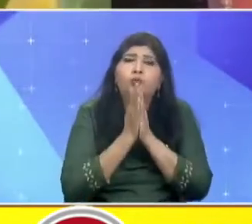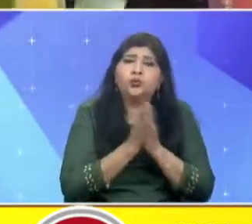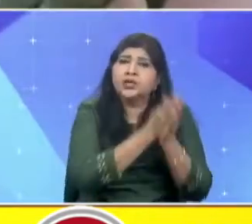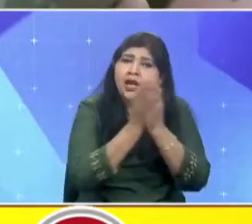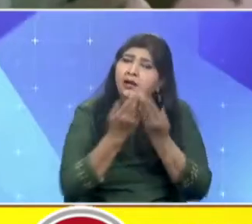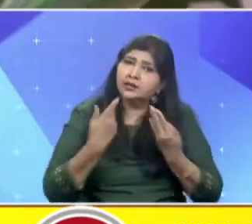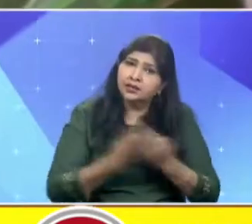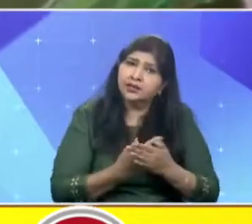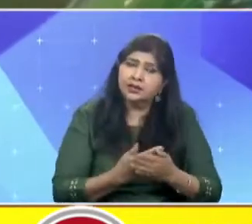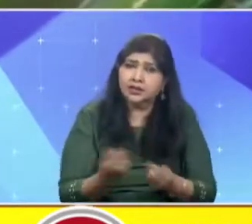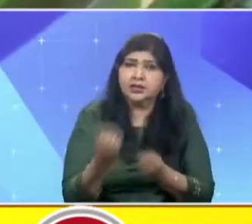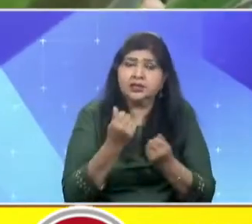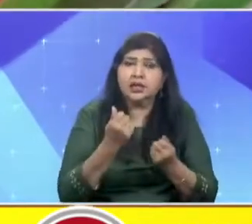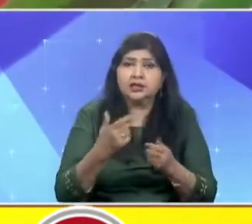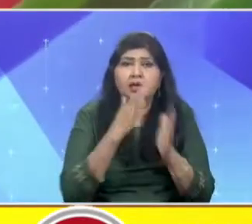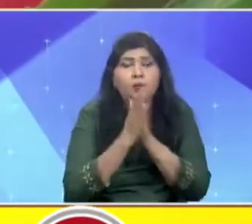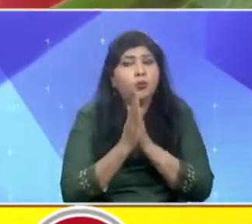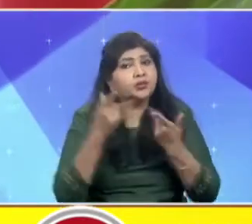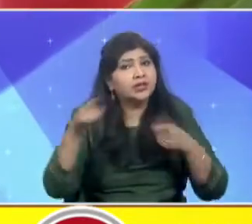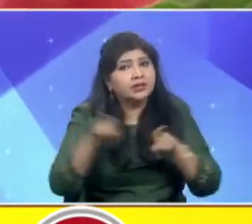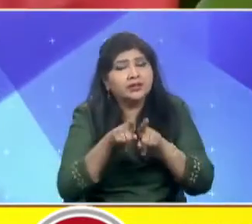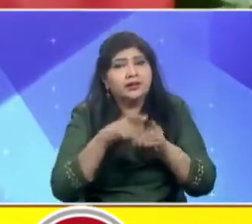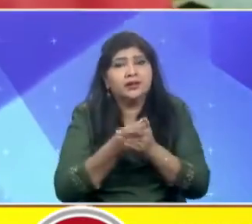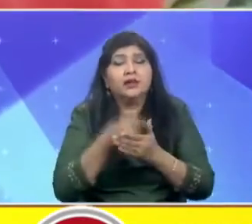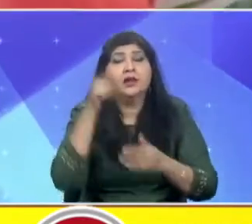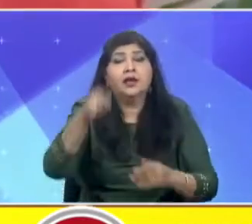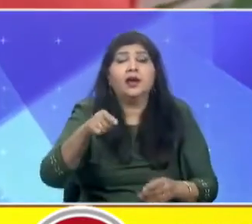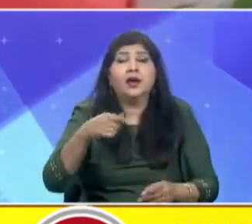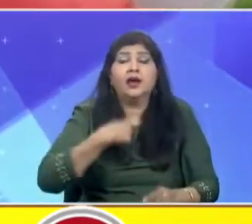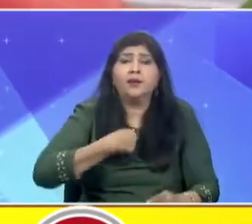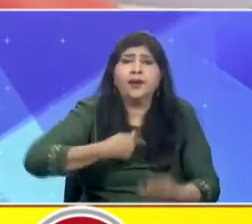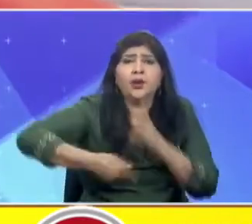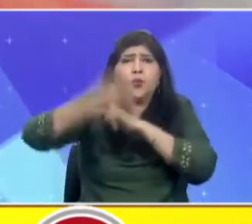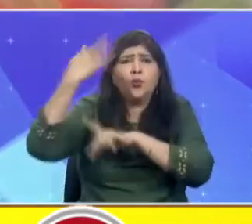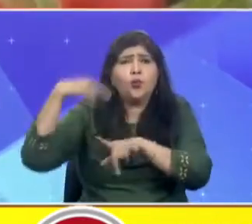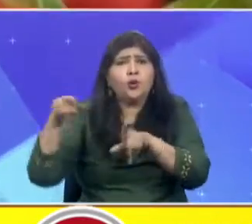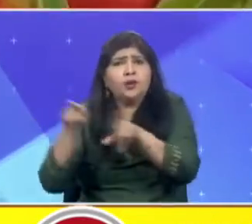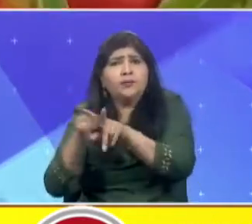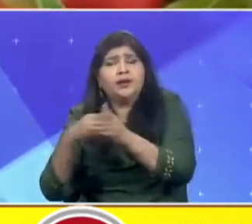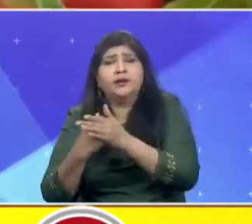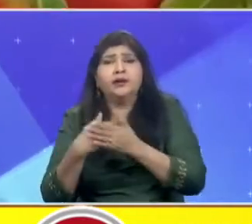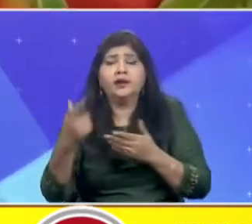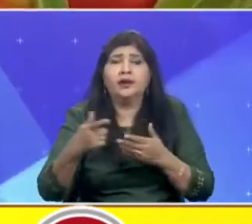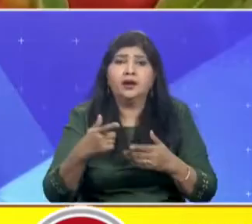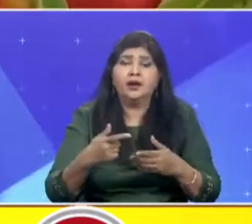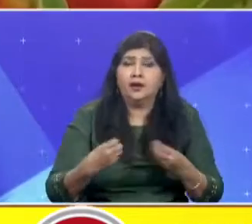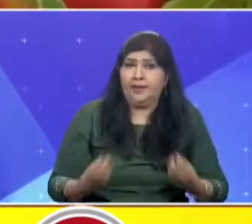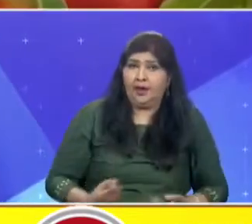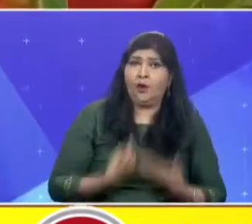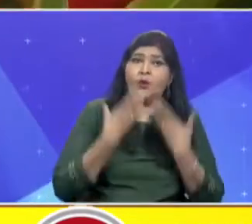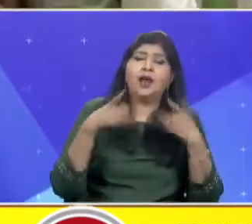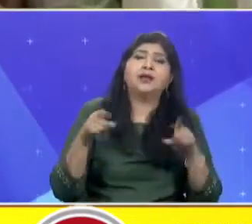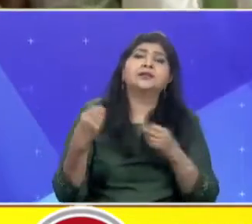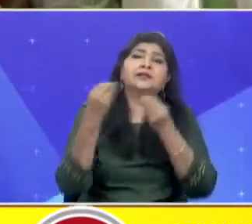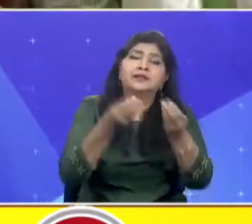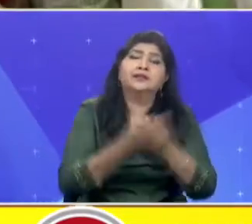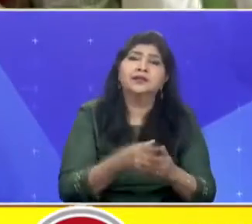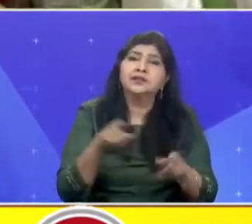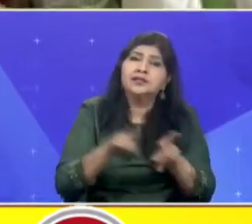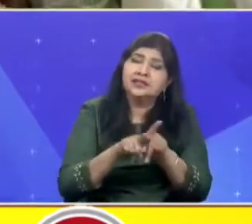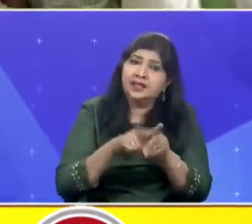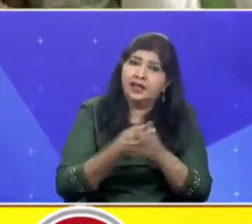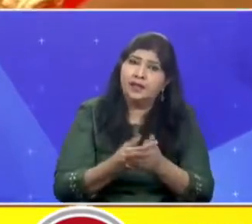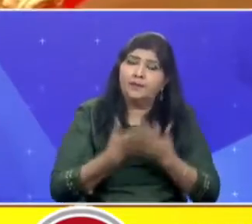हैं, शक्ति की पूजा करते हैं। यानी हमारी परंपराएं हमें उल्लास भी सिखाती हैं